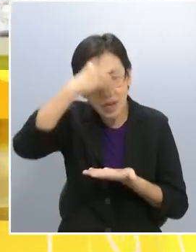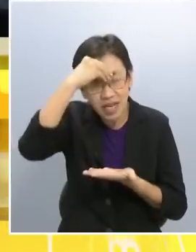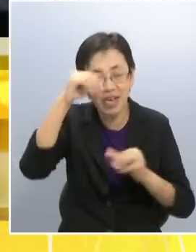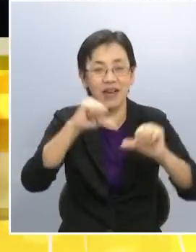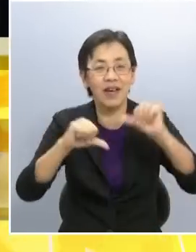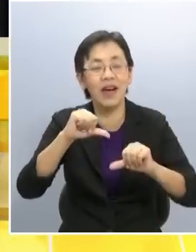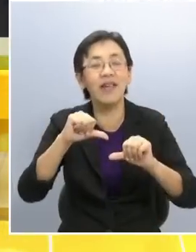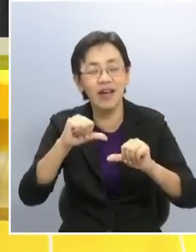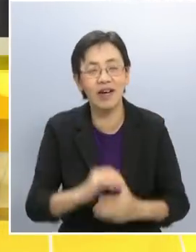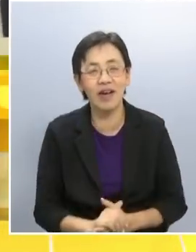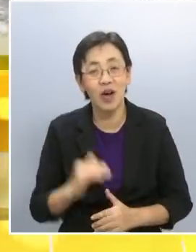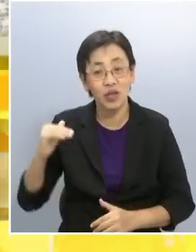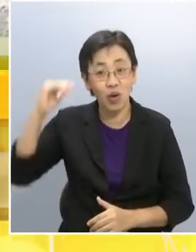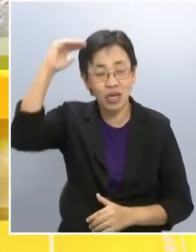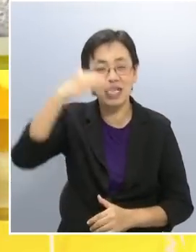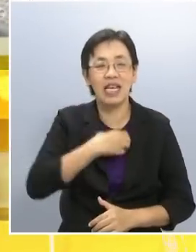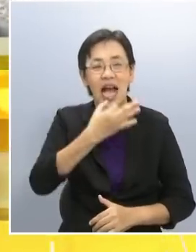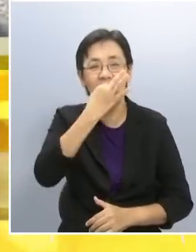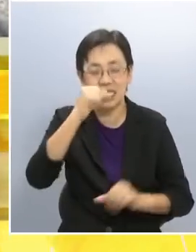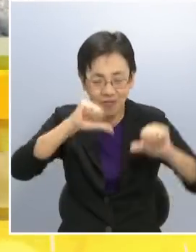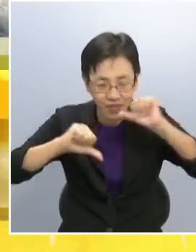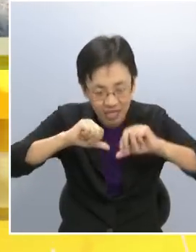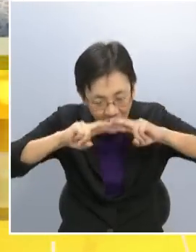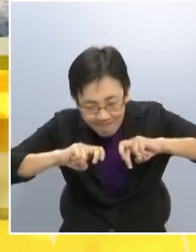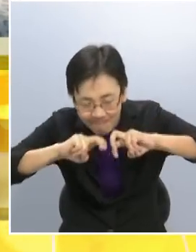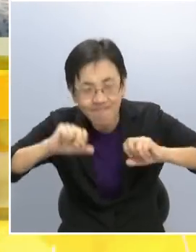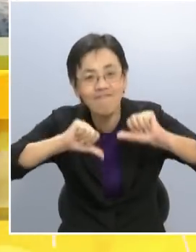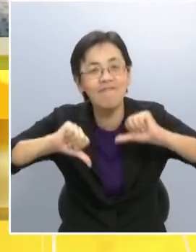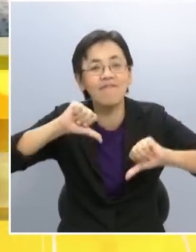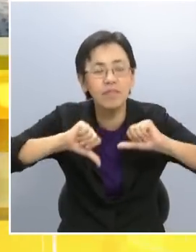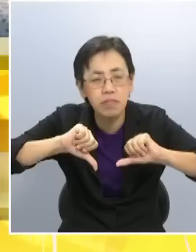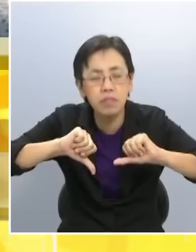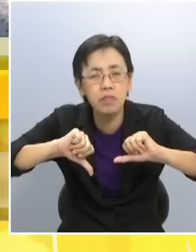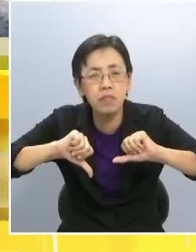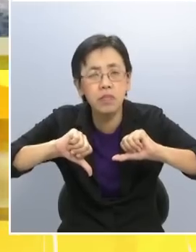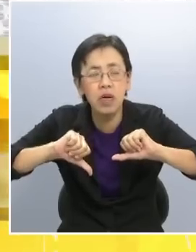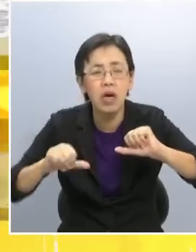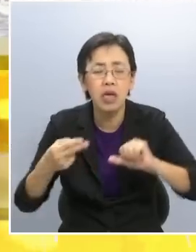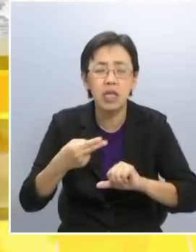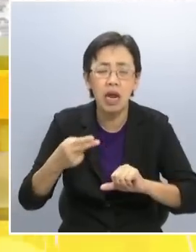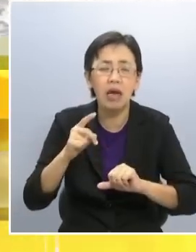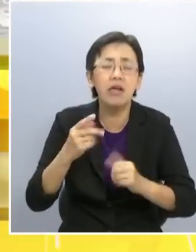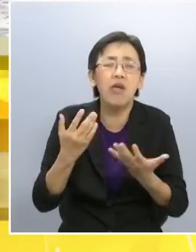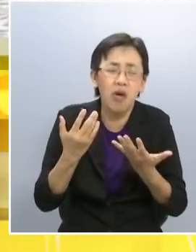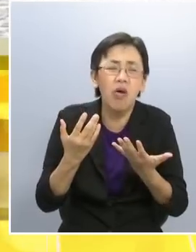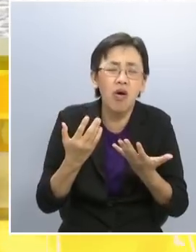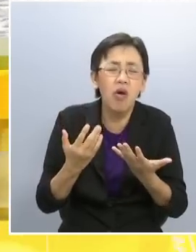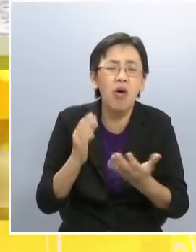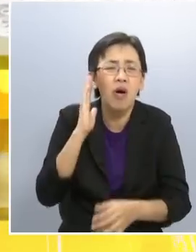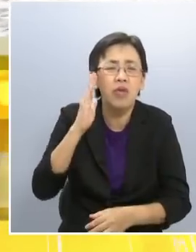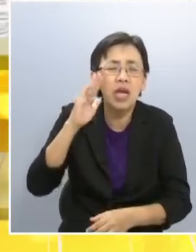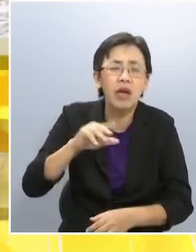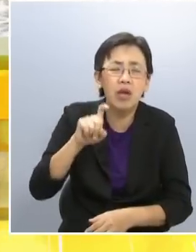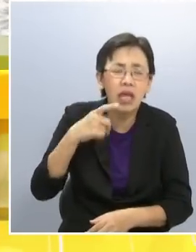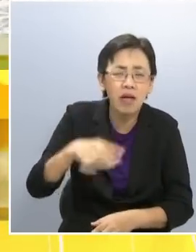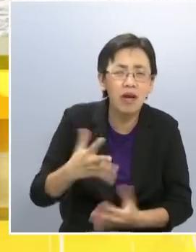สตร์เขาโตไปก็อยากเป็นนักวิทยาศาสตร์แต่น้องก็ได้จากไปก่อนนั่นแหละพี่อน